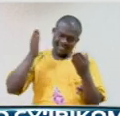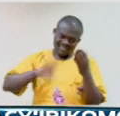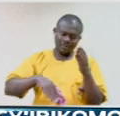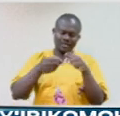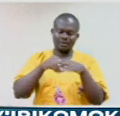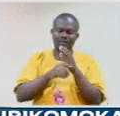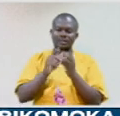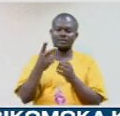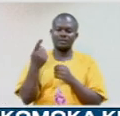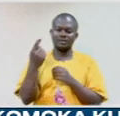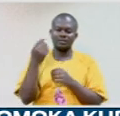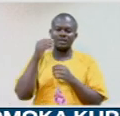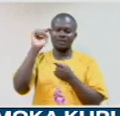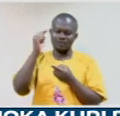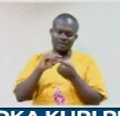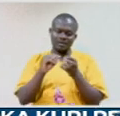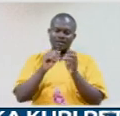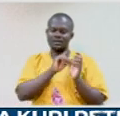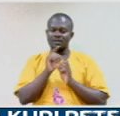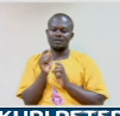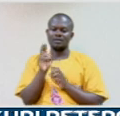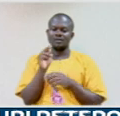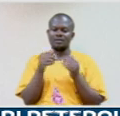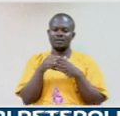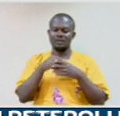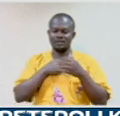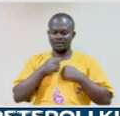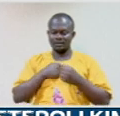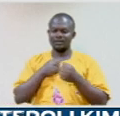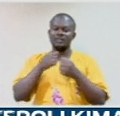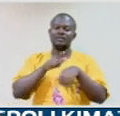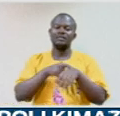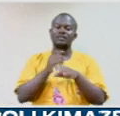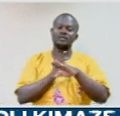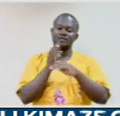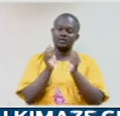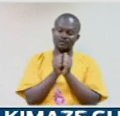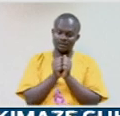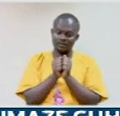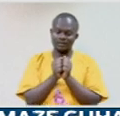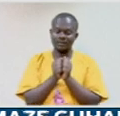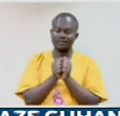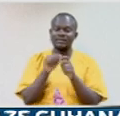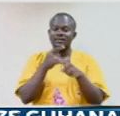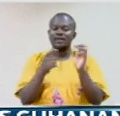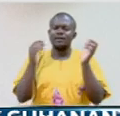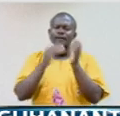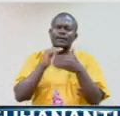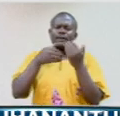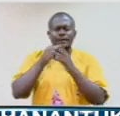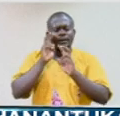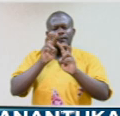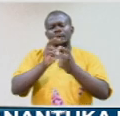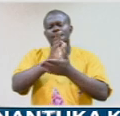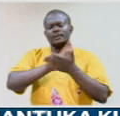tariki 21 kugabanya ingabo z'umuryango w'abibumbye zari mu Rwanda inshuro zirenga 10 ariko tunarebye ku